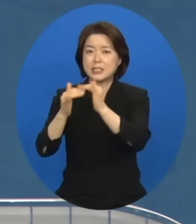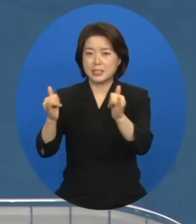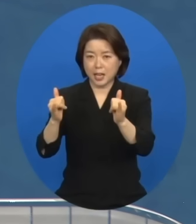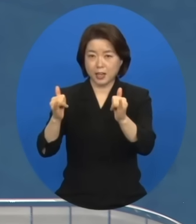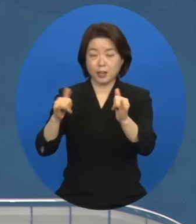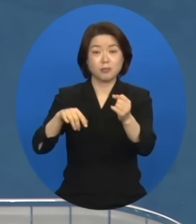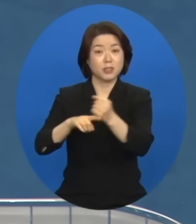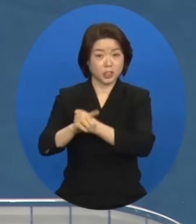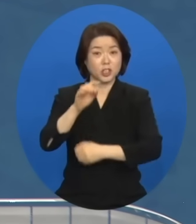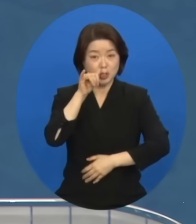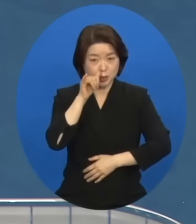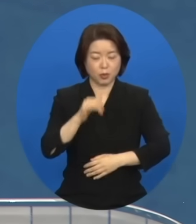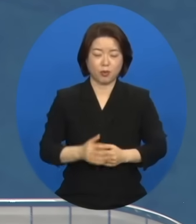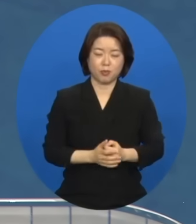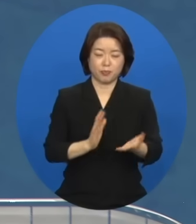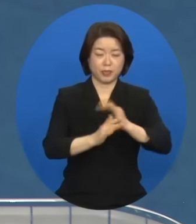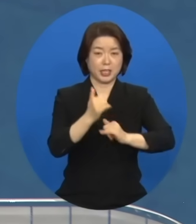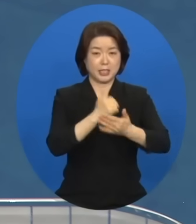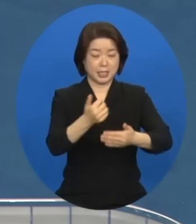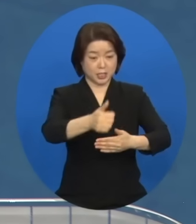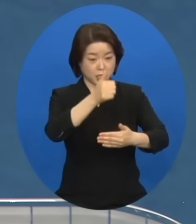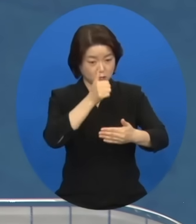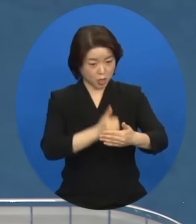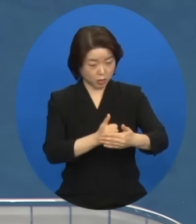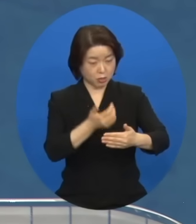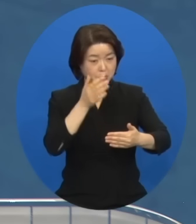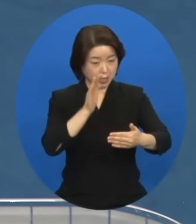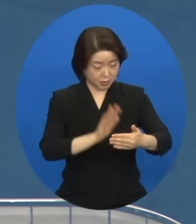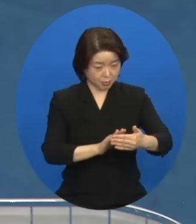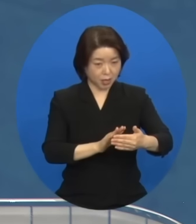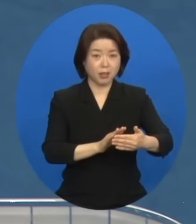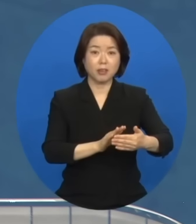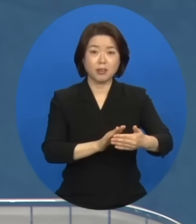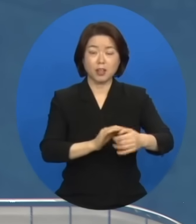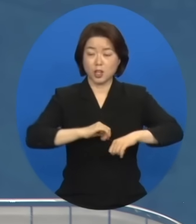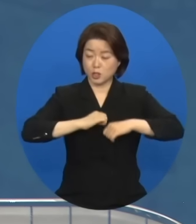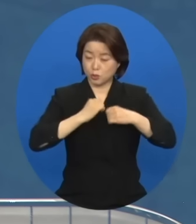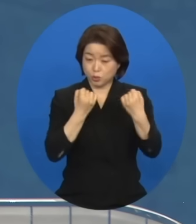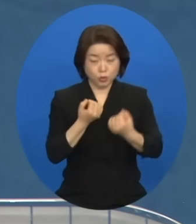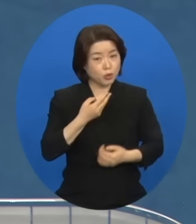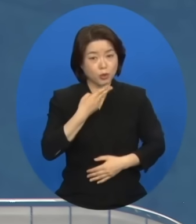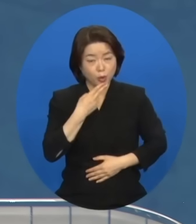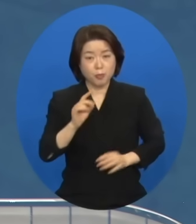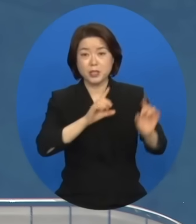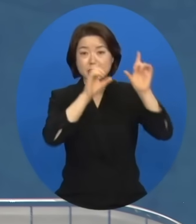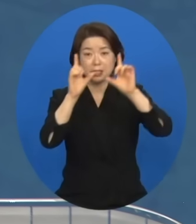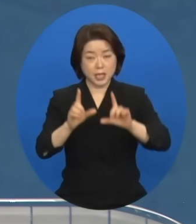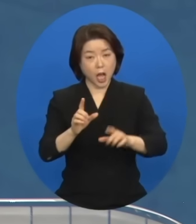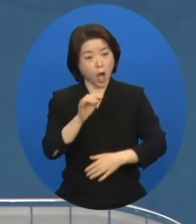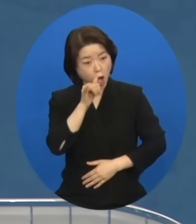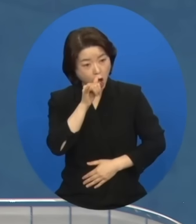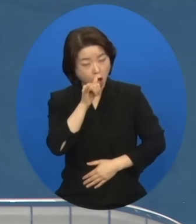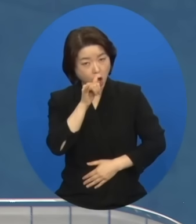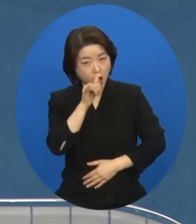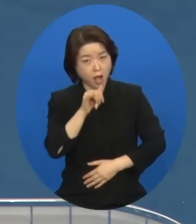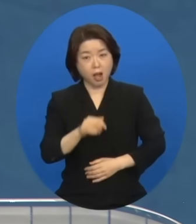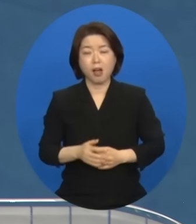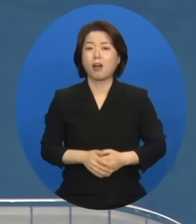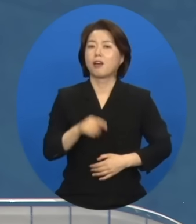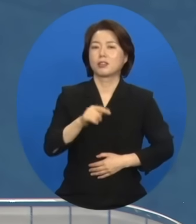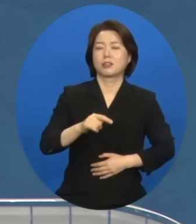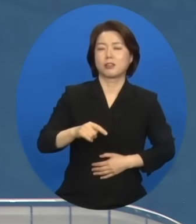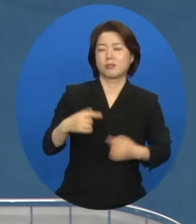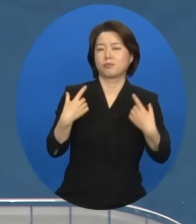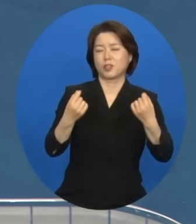뜻이고, 예수님을 영접했다고는 하지만 순종이 없는 삶을 산다면 그는